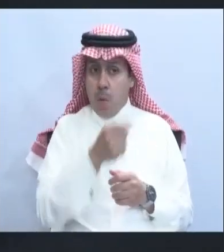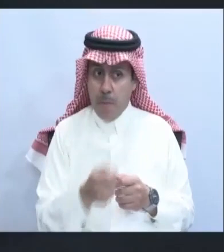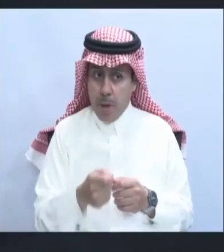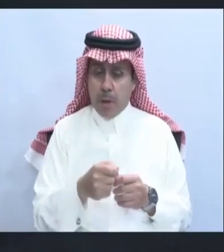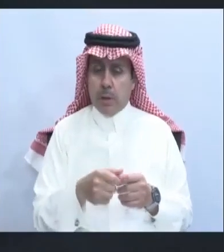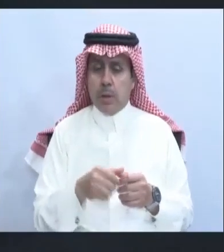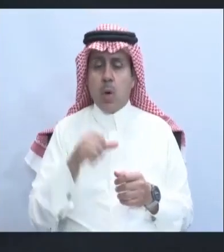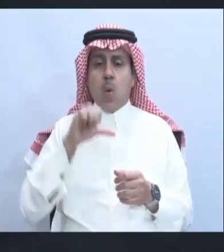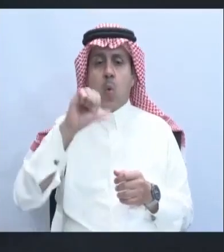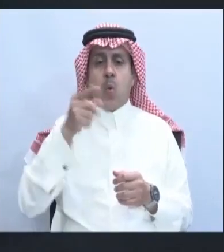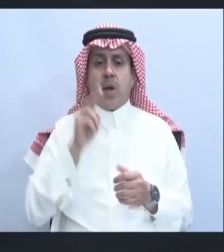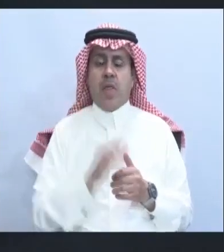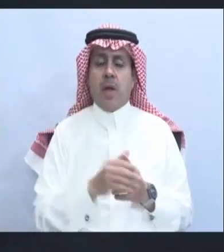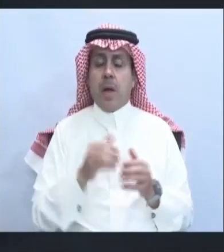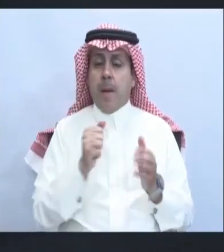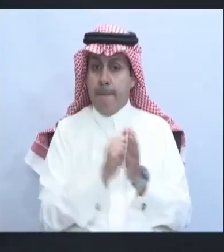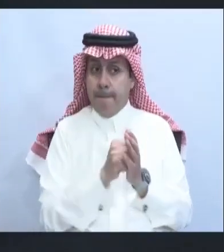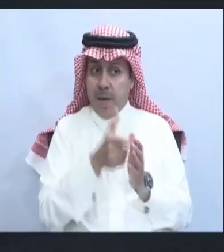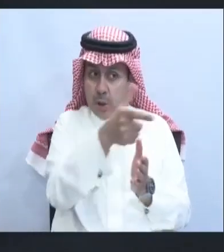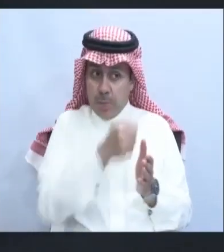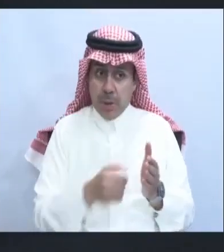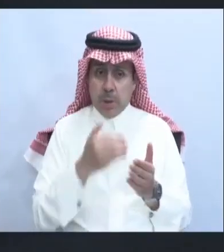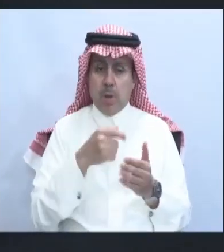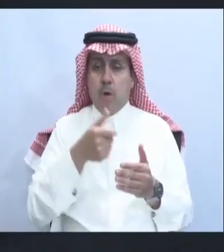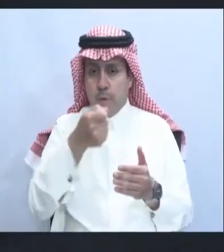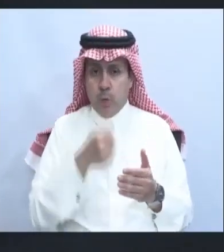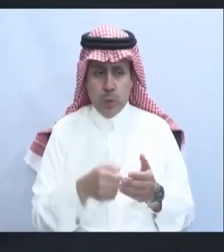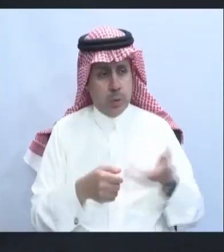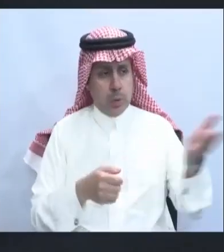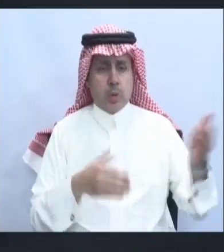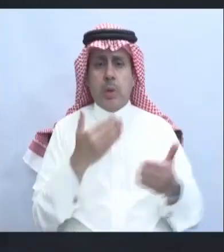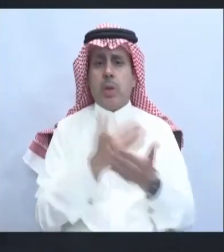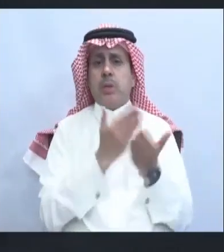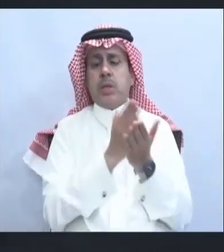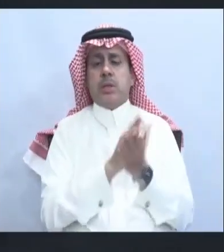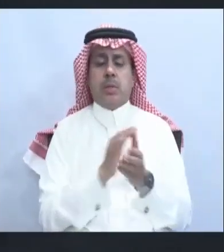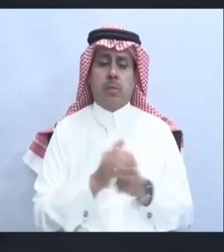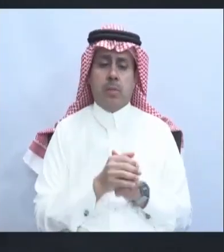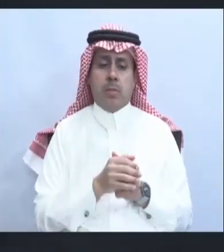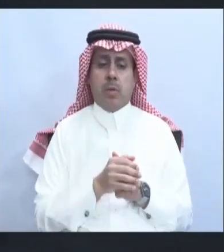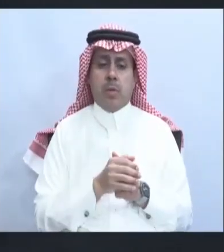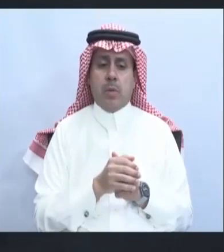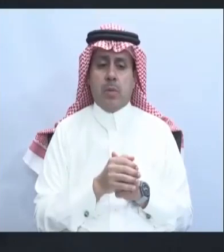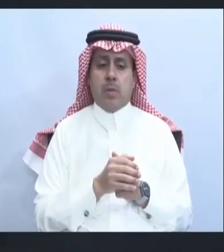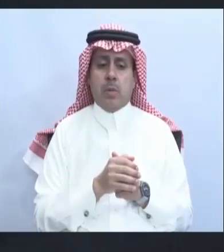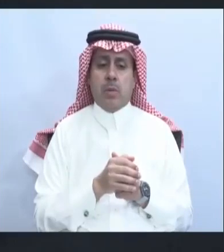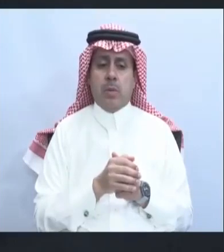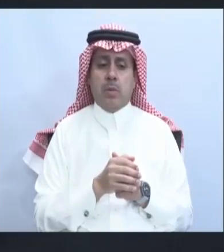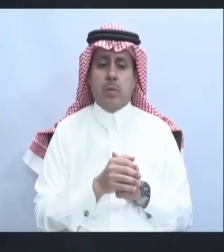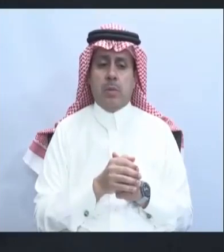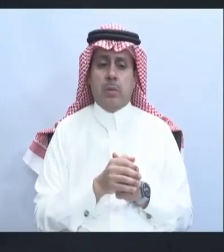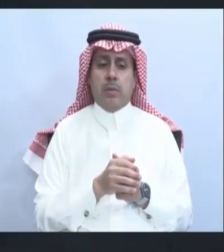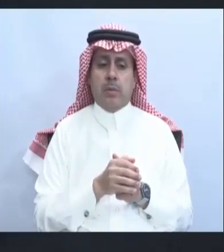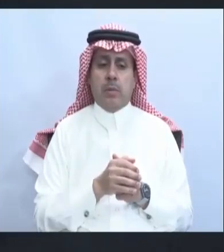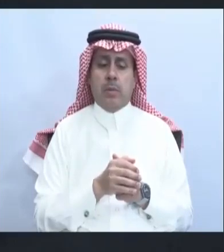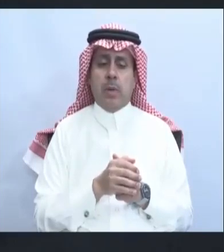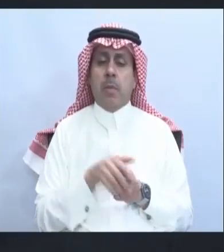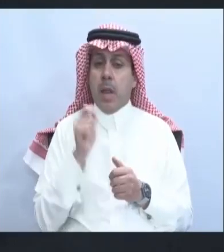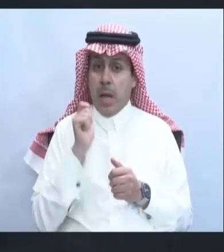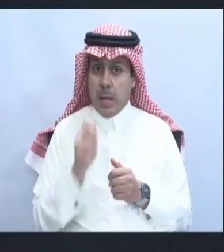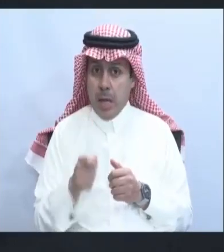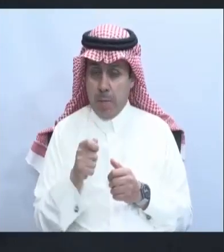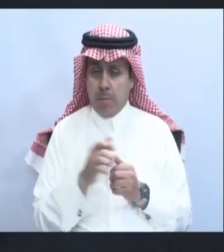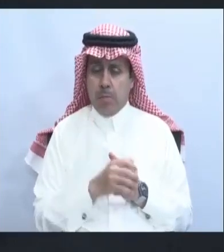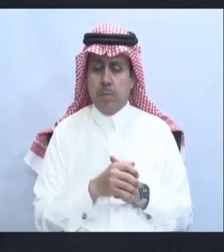البيت ويقسم المال بين الورثه فتضطر المراه الى الخروج من هذا البيت هناك بعض